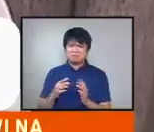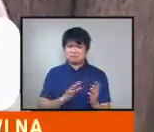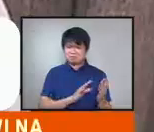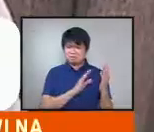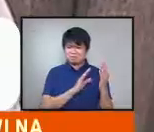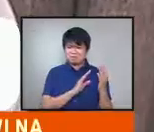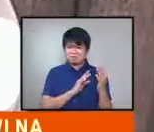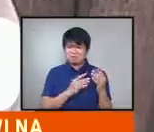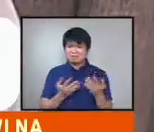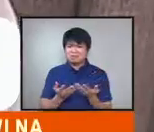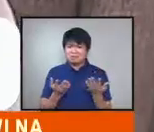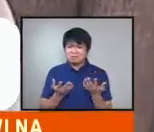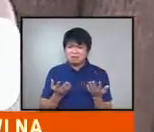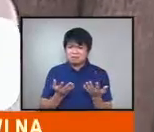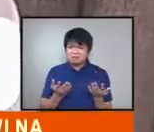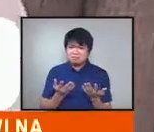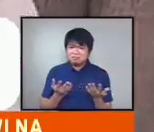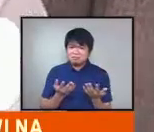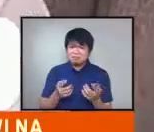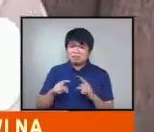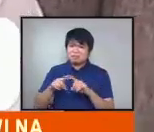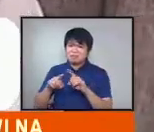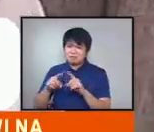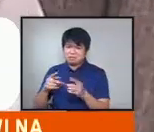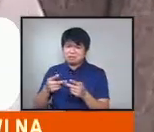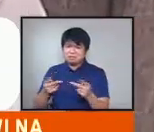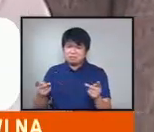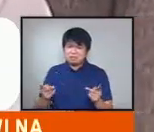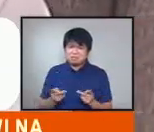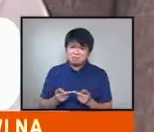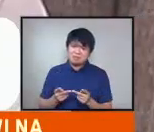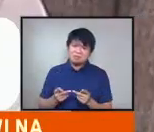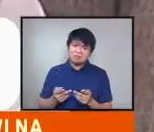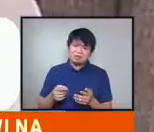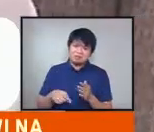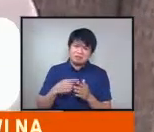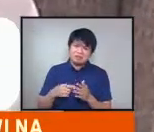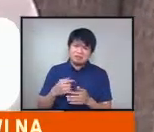Saan yun? Europe? May iba-ibang lugar. Minsan kahit sa Asia.